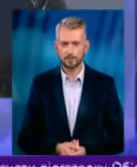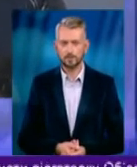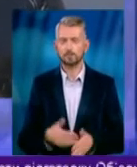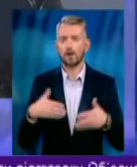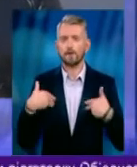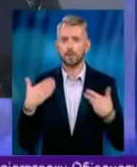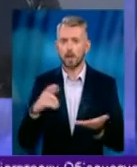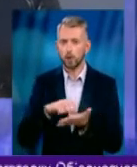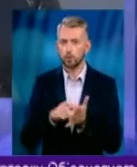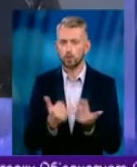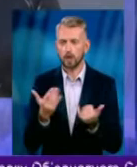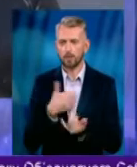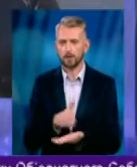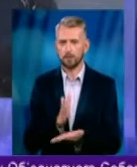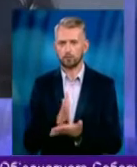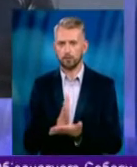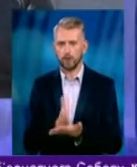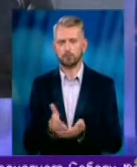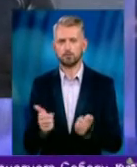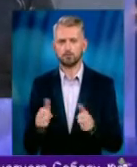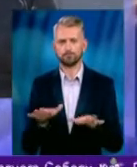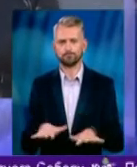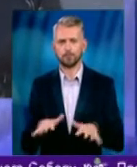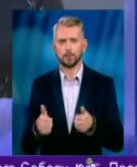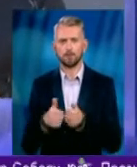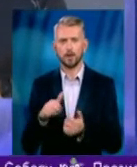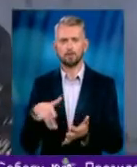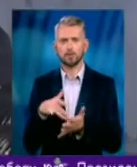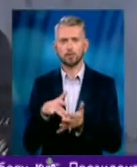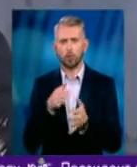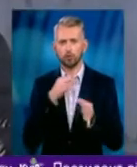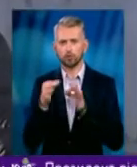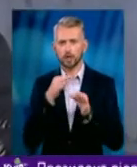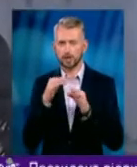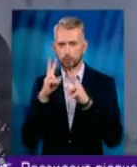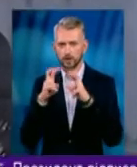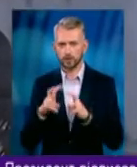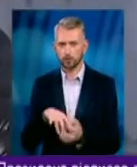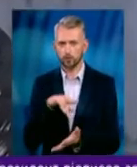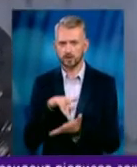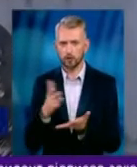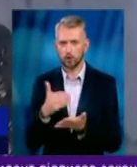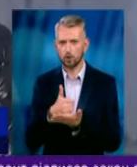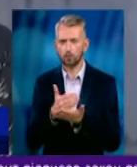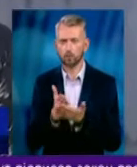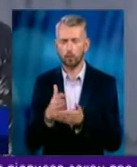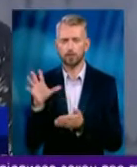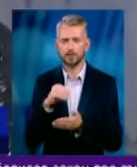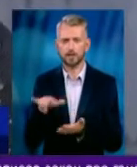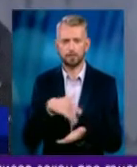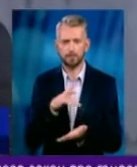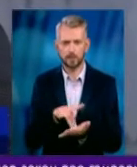Вітаю, студія. Зараз ми перебуваємо біля міського консультативного діагностичного центру, який обслуговує все місто.